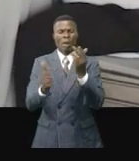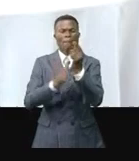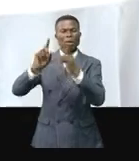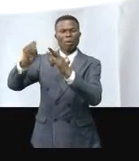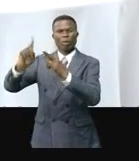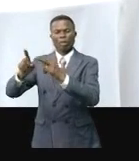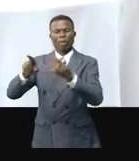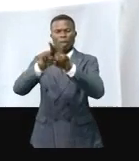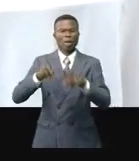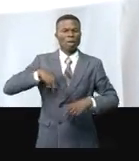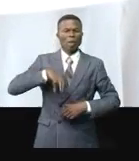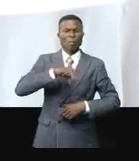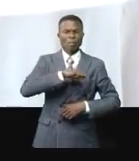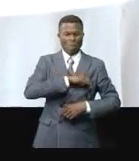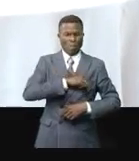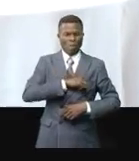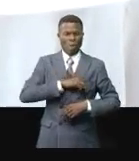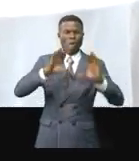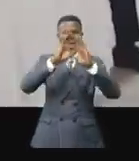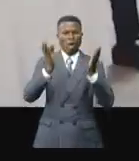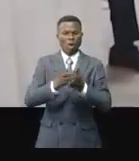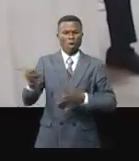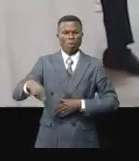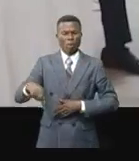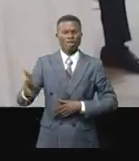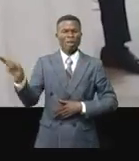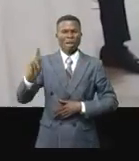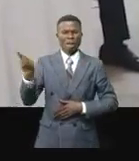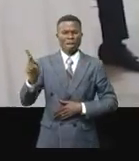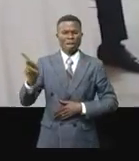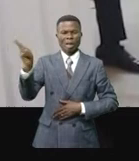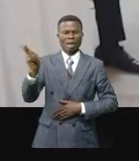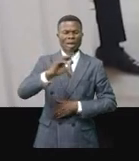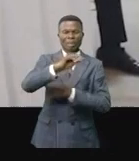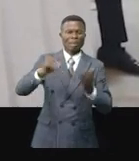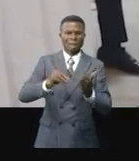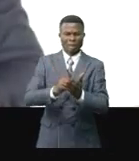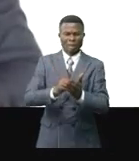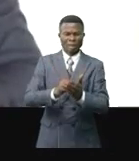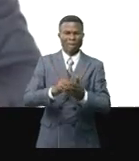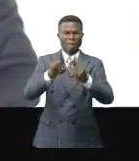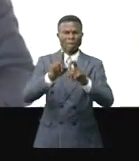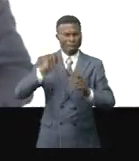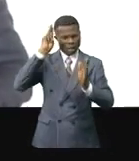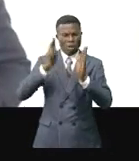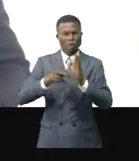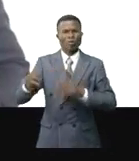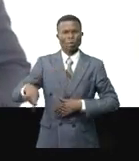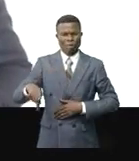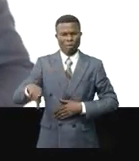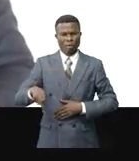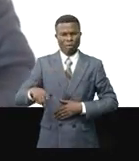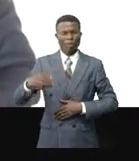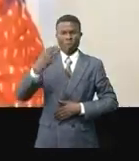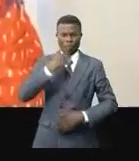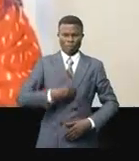les membres de la communauté hôte dans les provinces du Kassai et Kassai central par le gouverneur de province, Maître